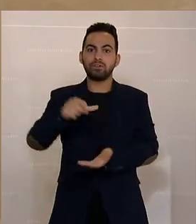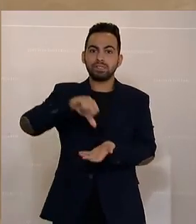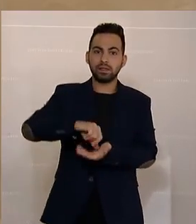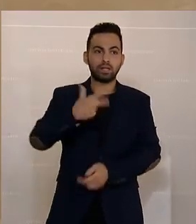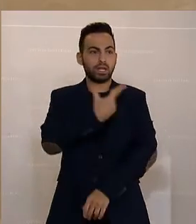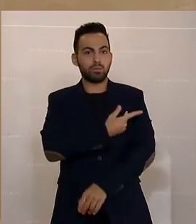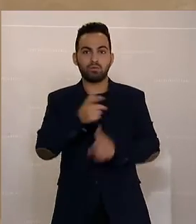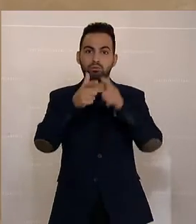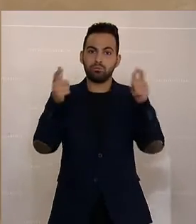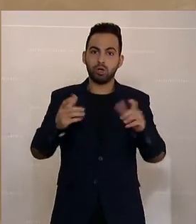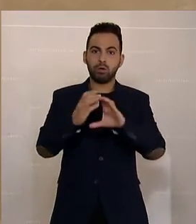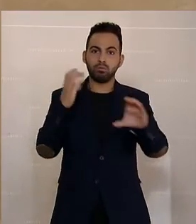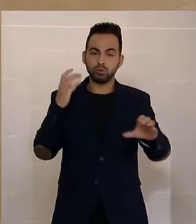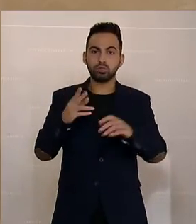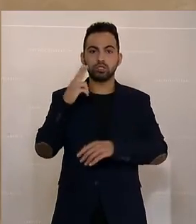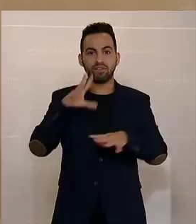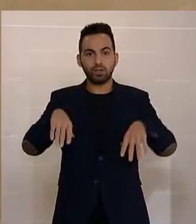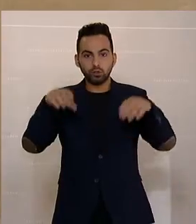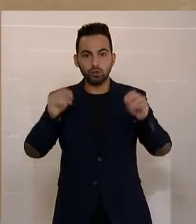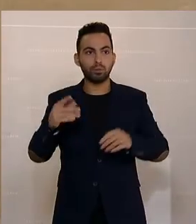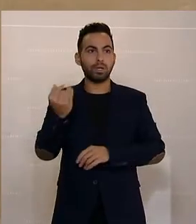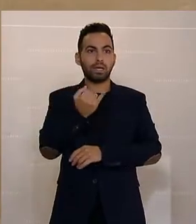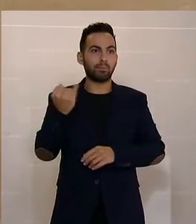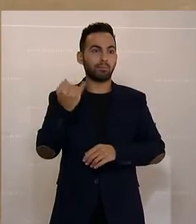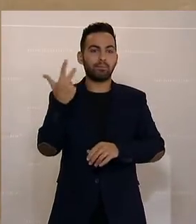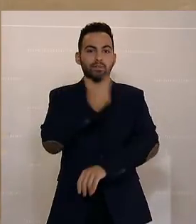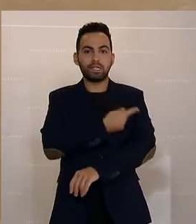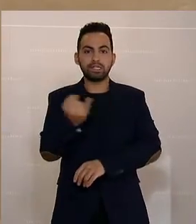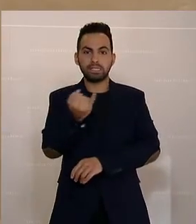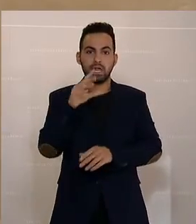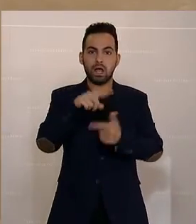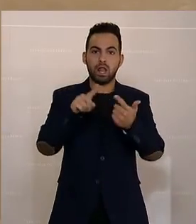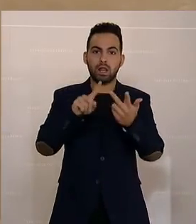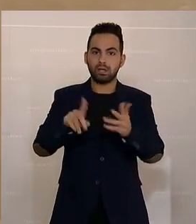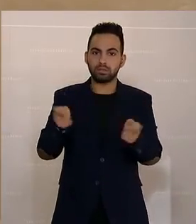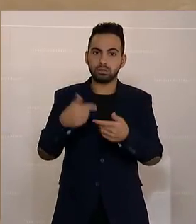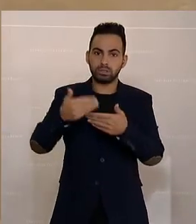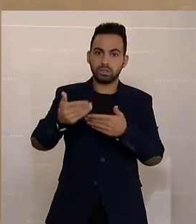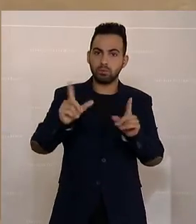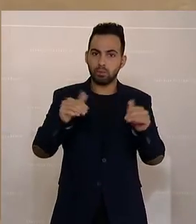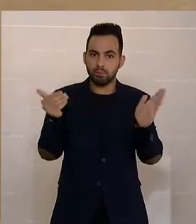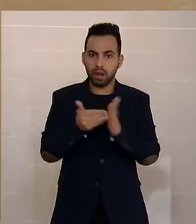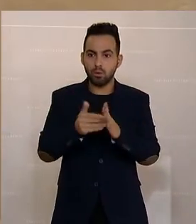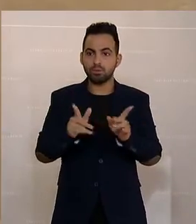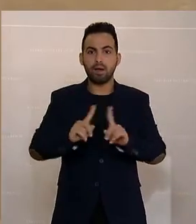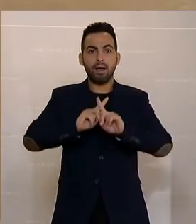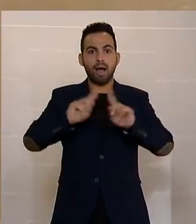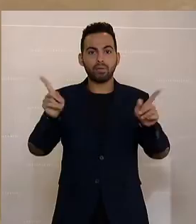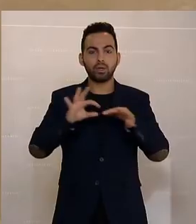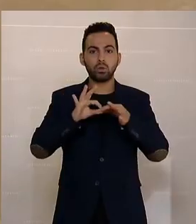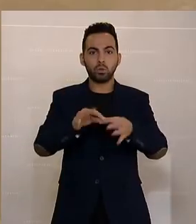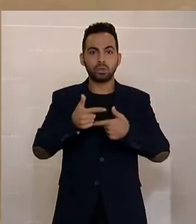Impfbusse, Impfen im Stephansdom, Impfen auf der Insel und ich weiß nicht was durchführen, dann braucht man eine ganz andere